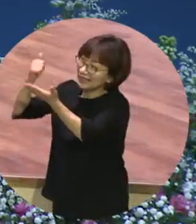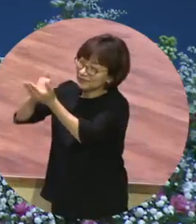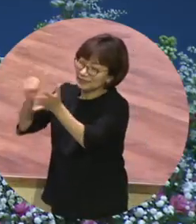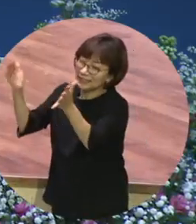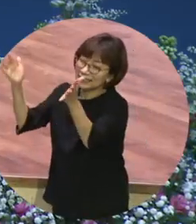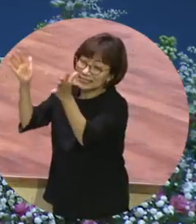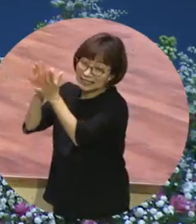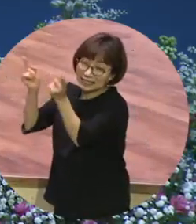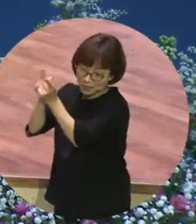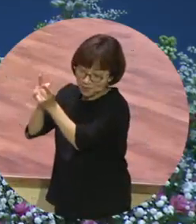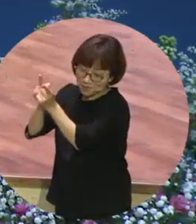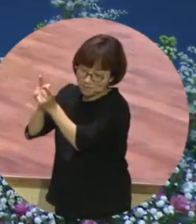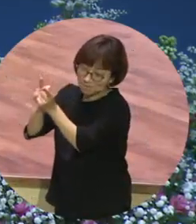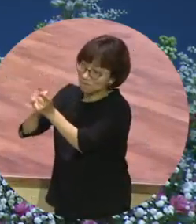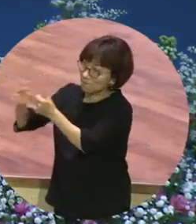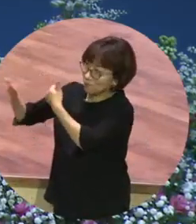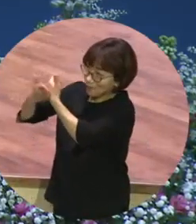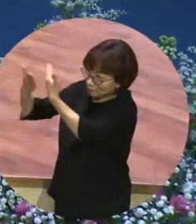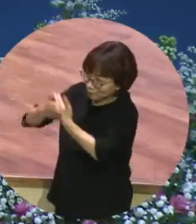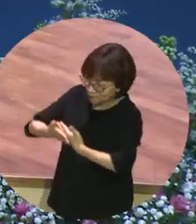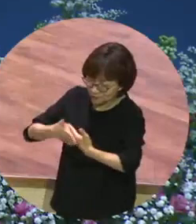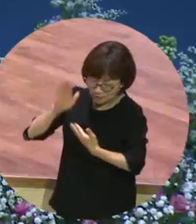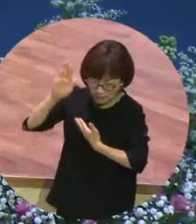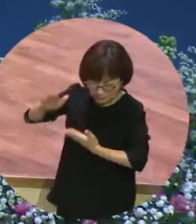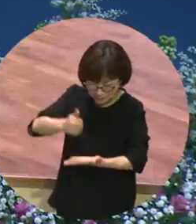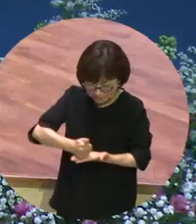높이 세워주시겠다는 거예요.